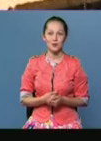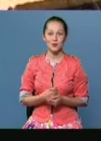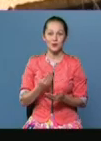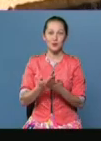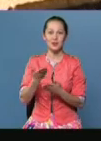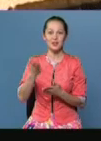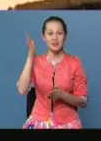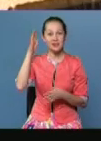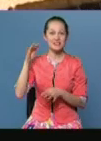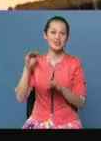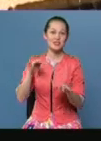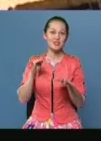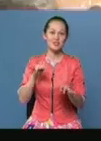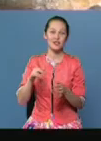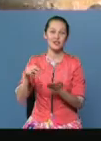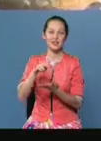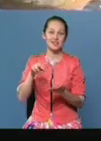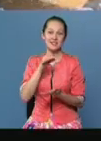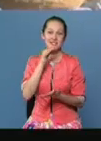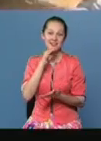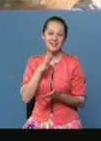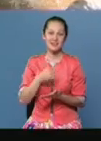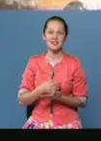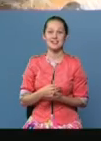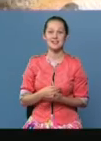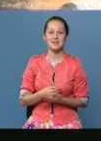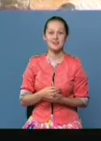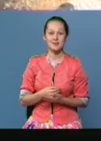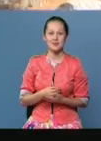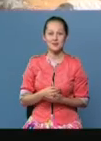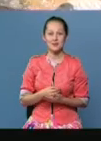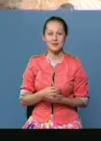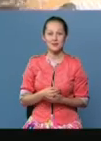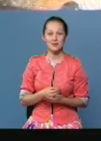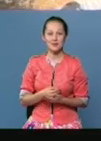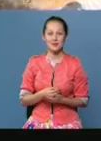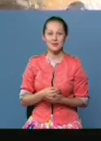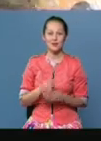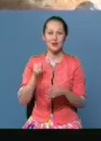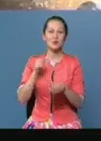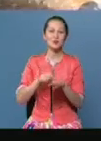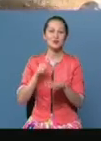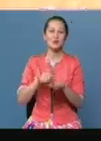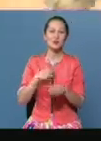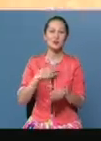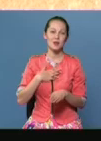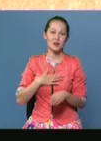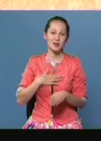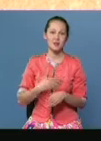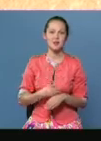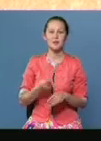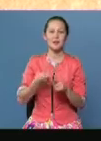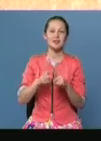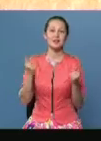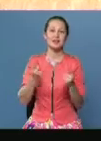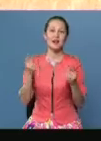прохладное. Хорошо в жару. Мне нравится вот там вот ходить, чувствовать ногами. Этот необычный